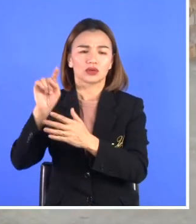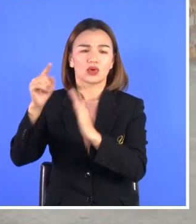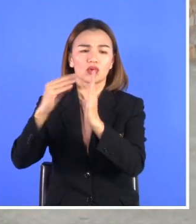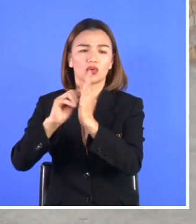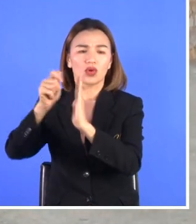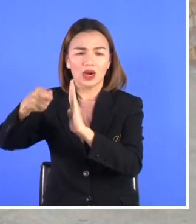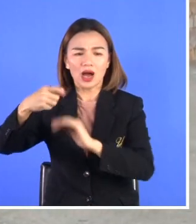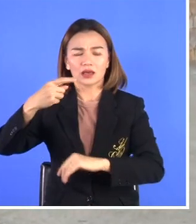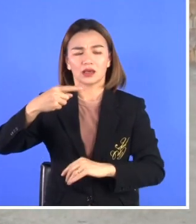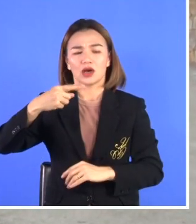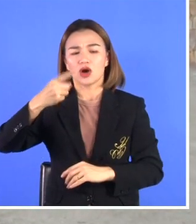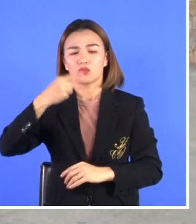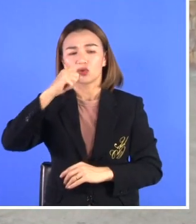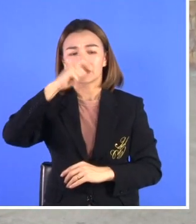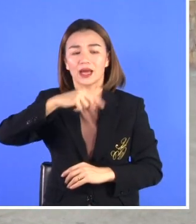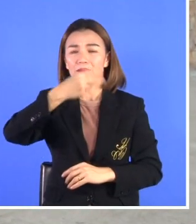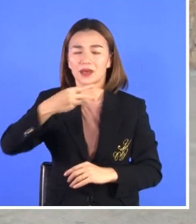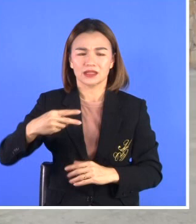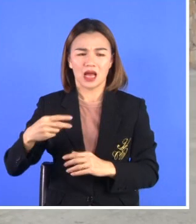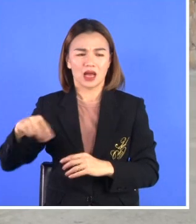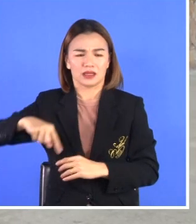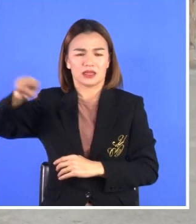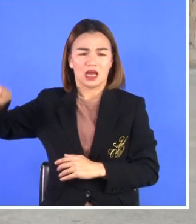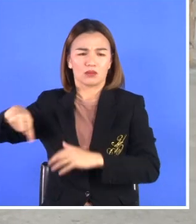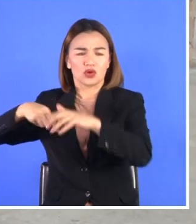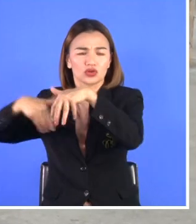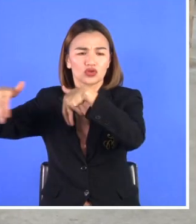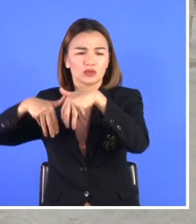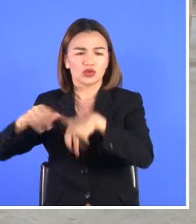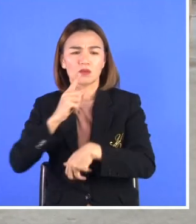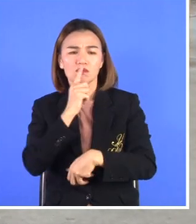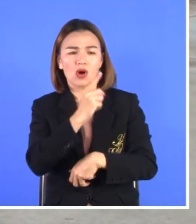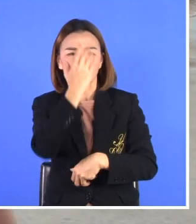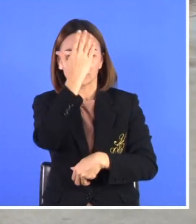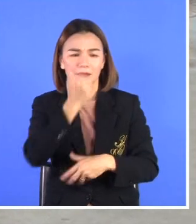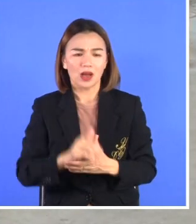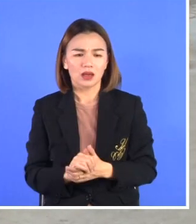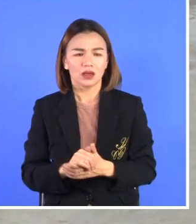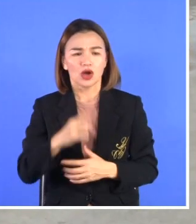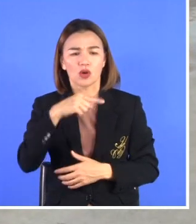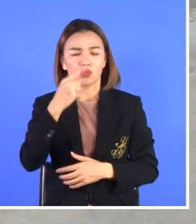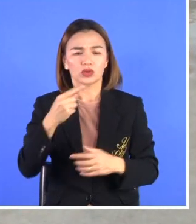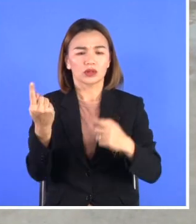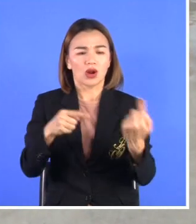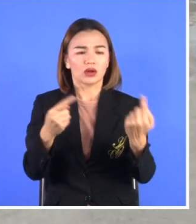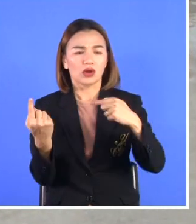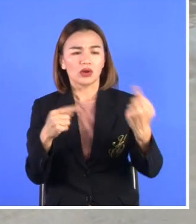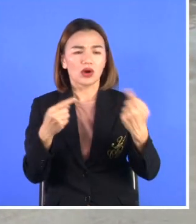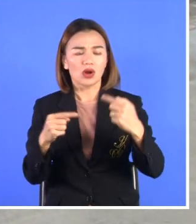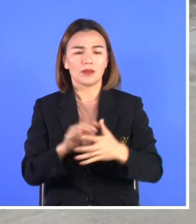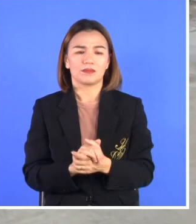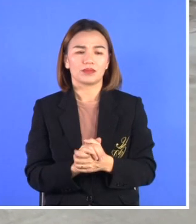มบัดนี้ยมก็บอกว่าเอ้าอันมอมคือจังได๋บ่ไทยจังซี่ต่อปากต่อความไปเลยเด้บ่ไทยต่อปากต่อความกับโยม